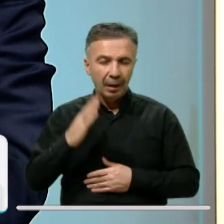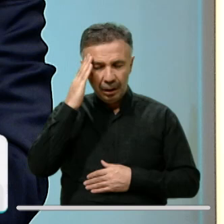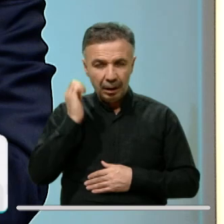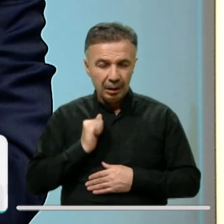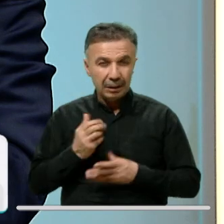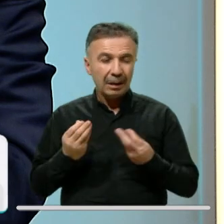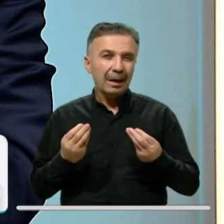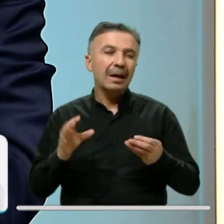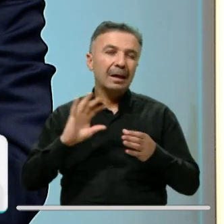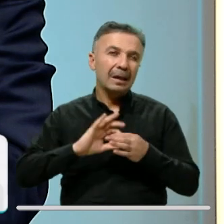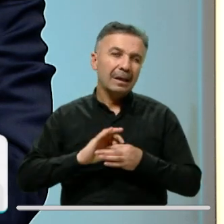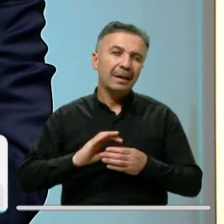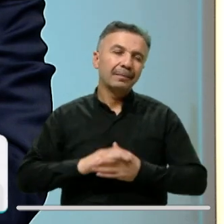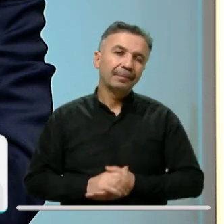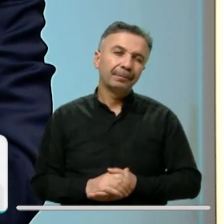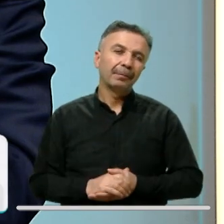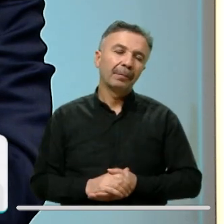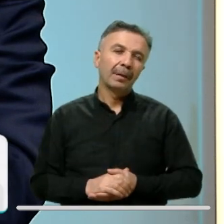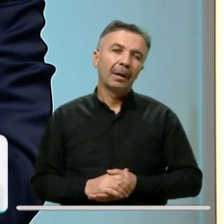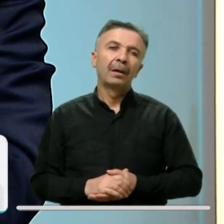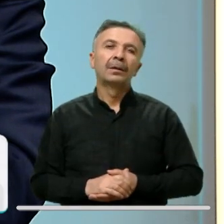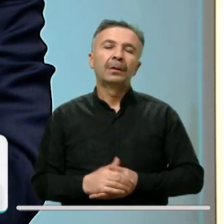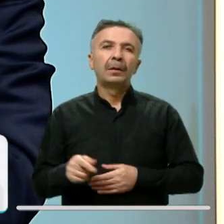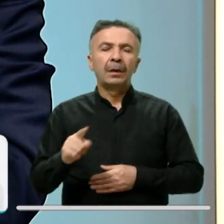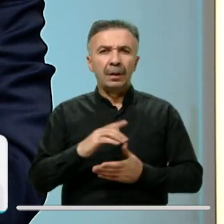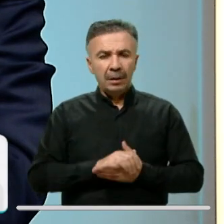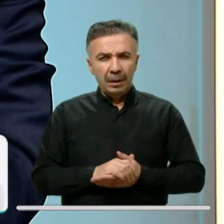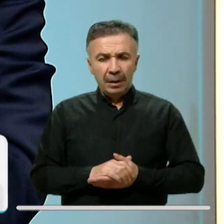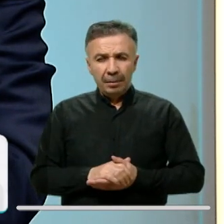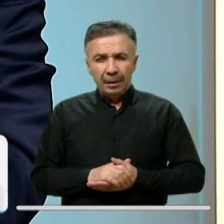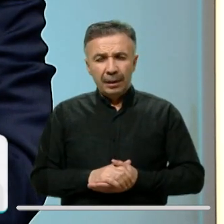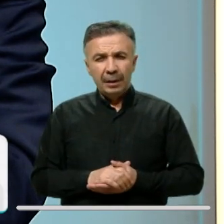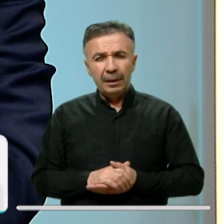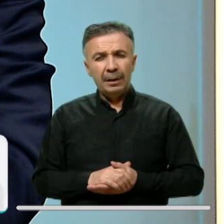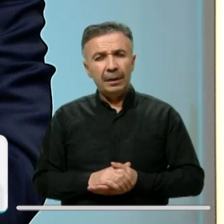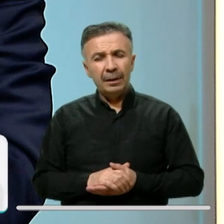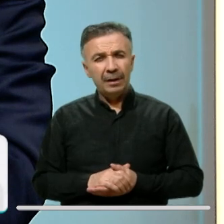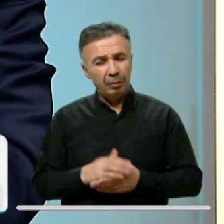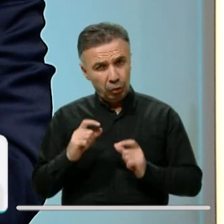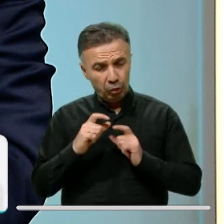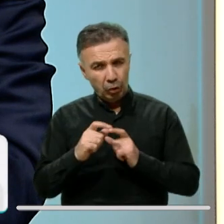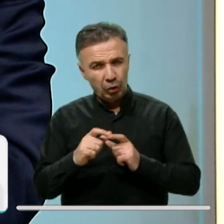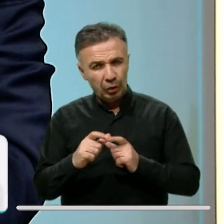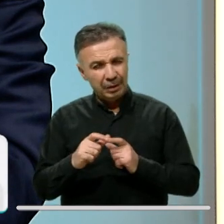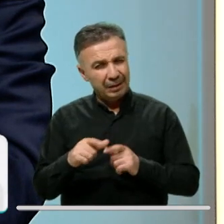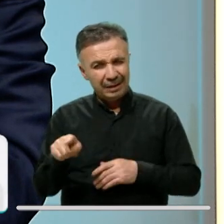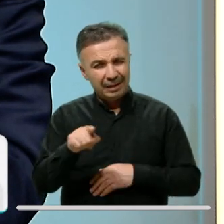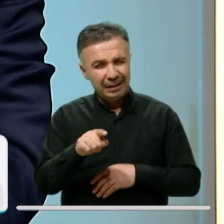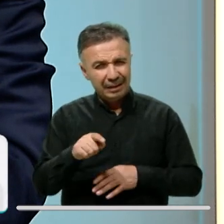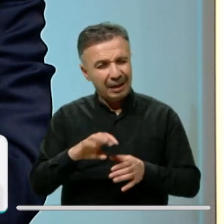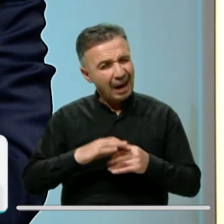ilgili onlara bir nevi bir anket yapıyor. Yani ne kadar bir süre siz